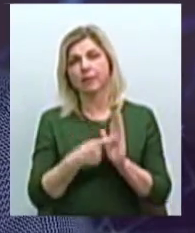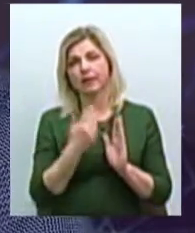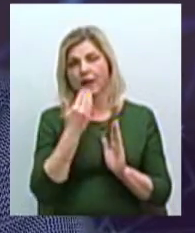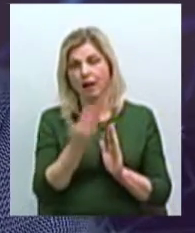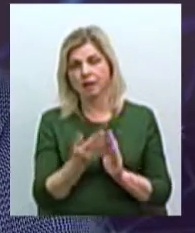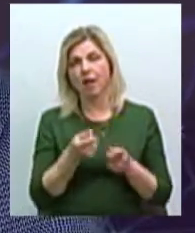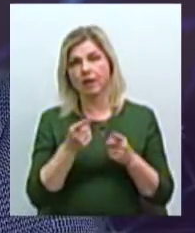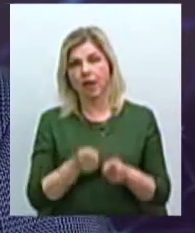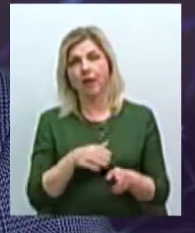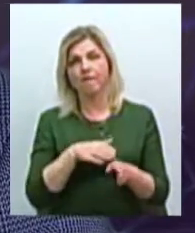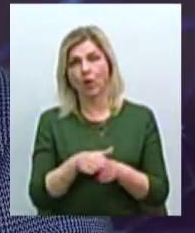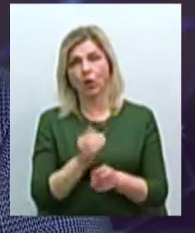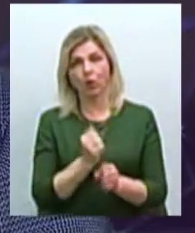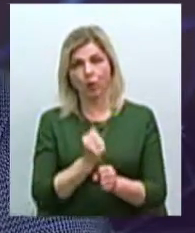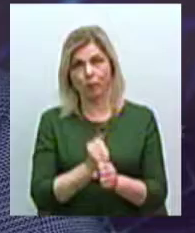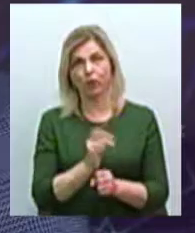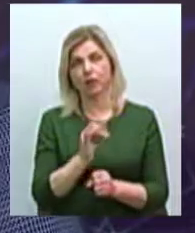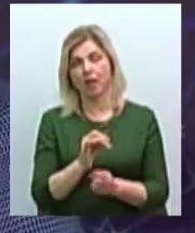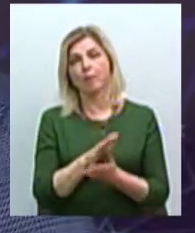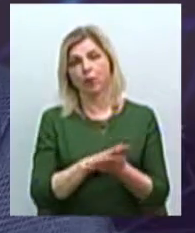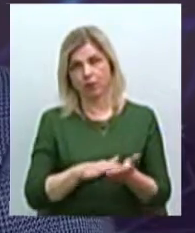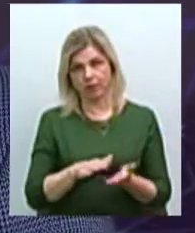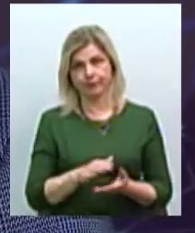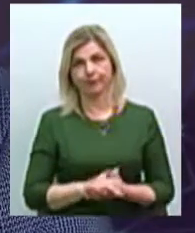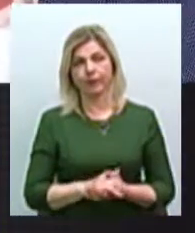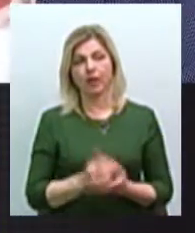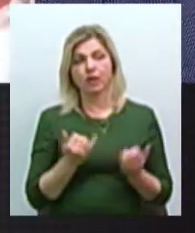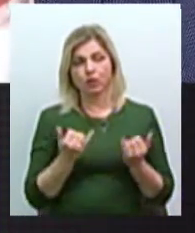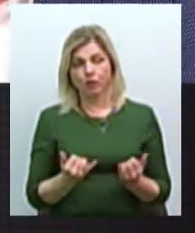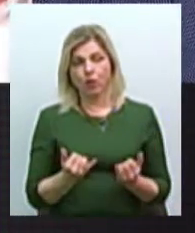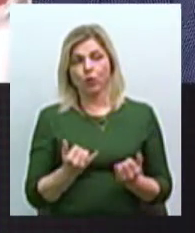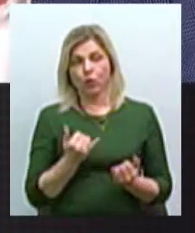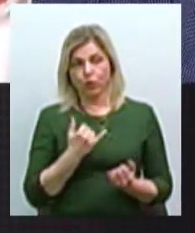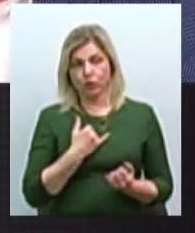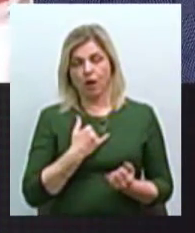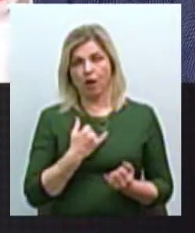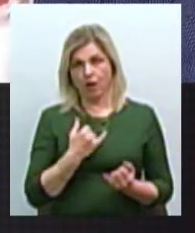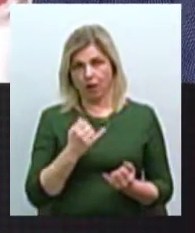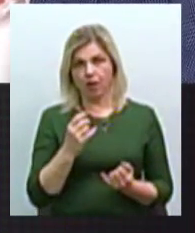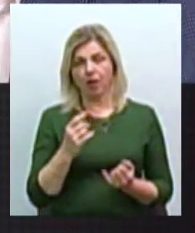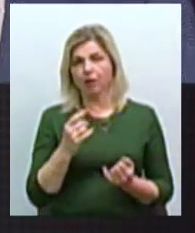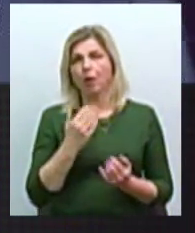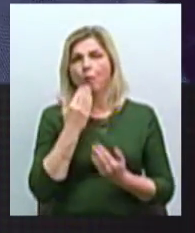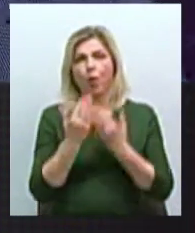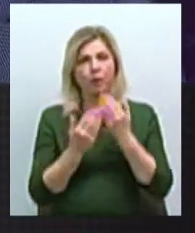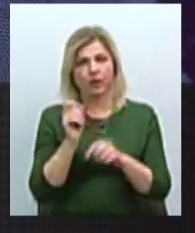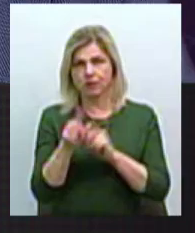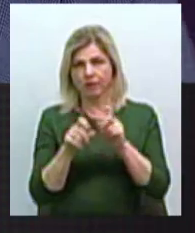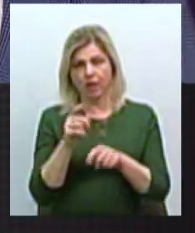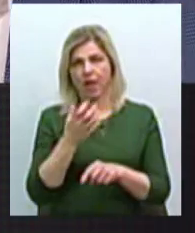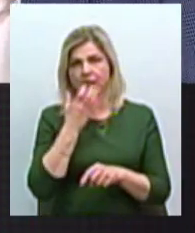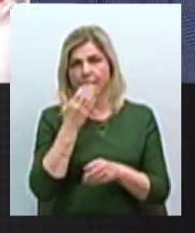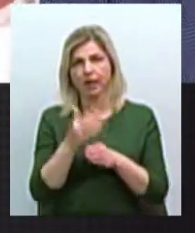реально виконані роботи і впроваджувати далі. Тому в нас сьогодні в певному сенсі бум і попит на ці теплі кредити, які